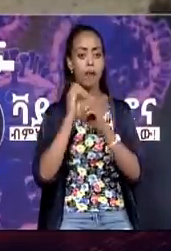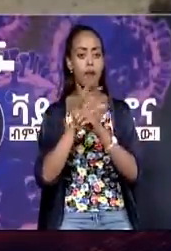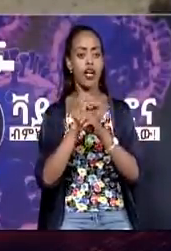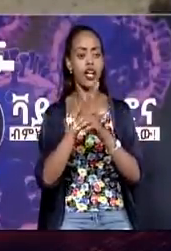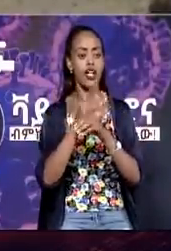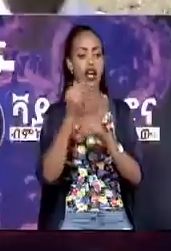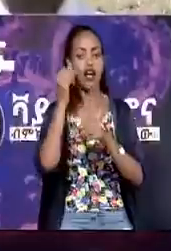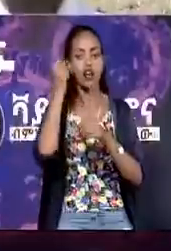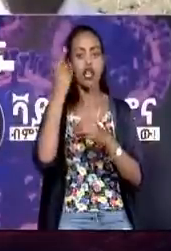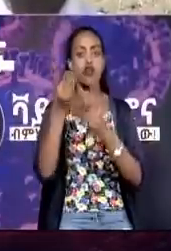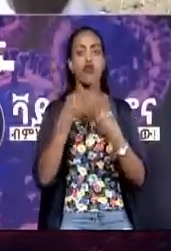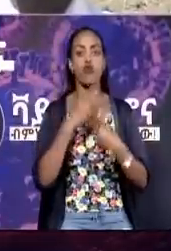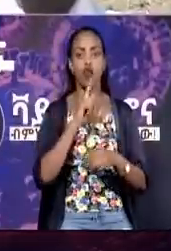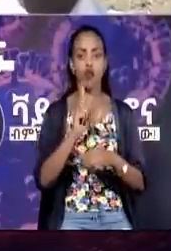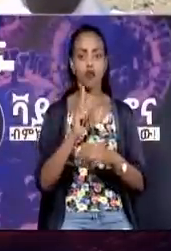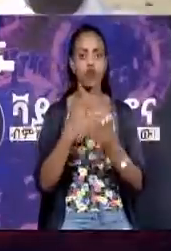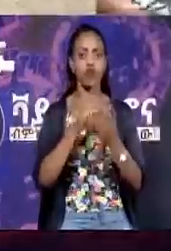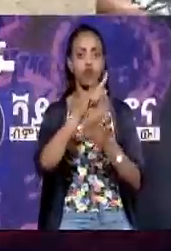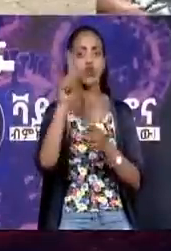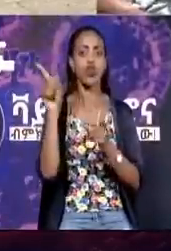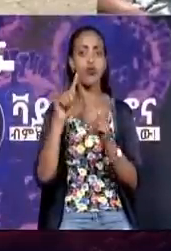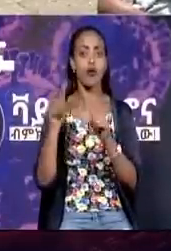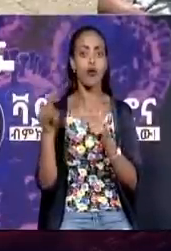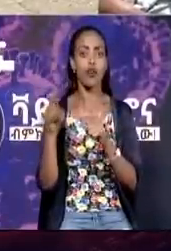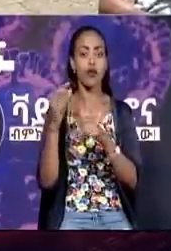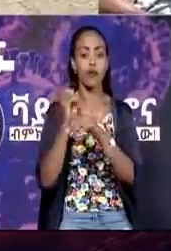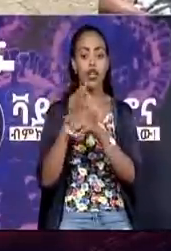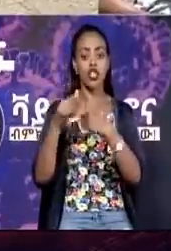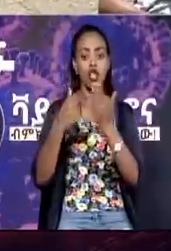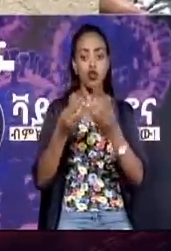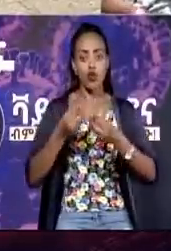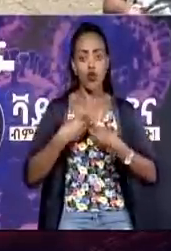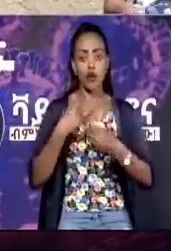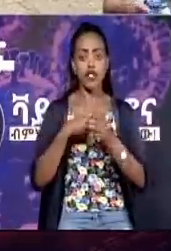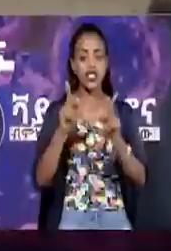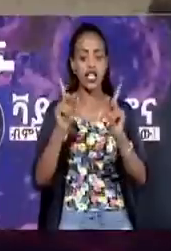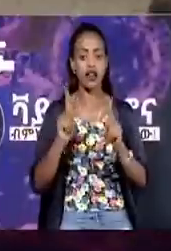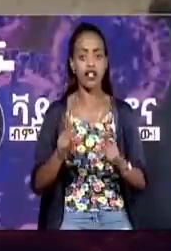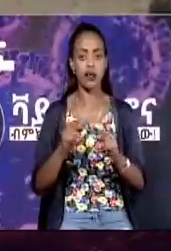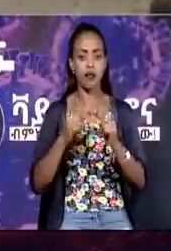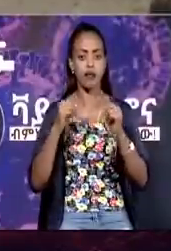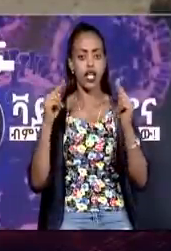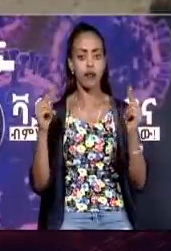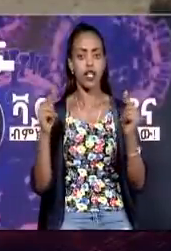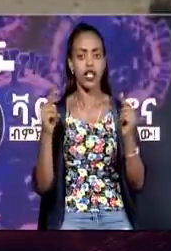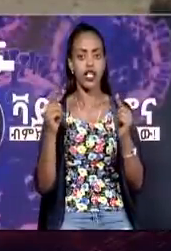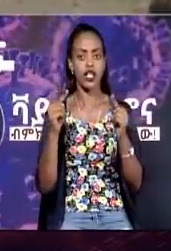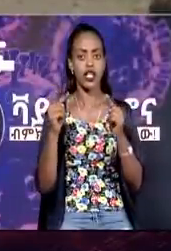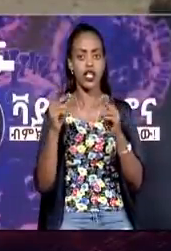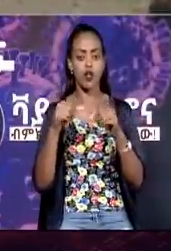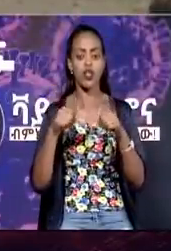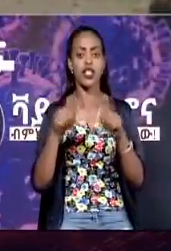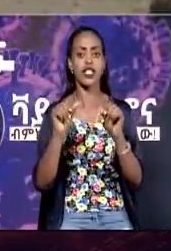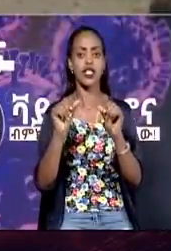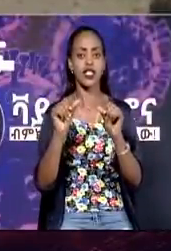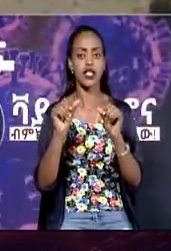يوم سمونا حنا مع داي مخريم سوونا نحنا وين مستللنا حرتسل طعمي انت لا قبرنا انا نغسل